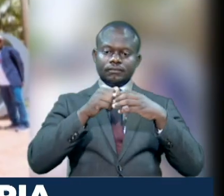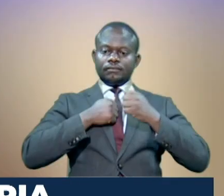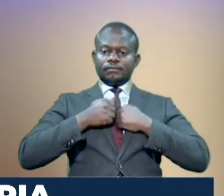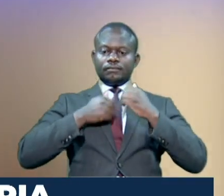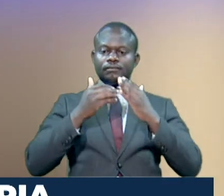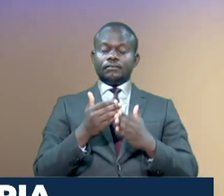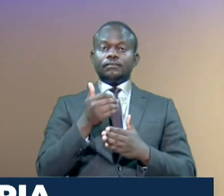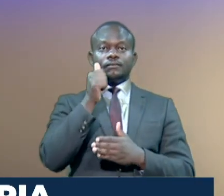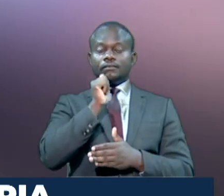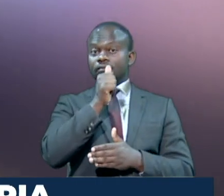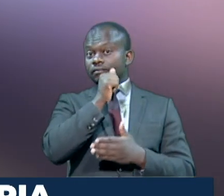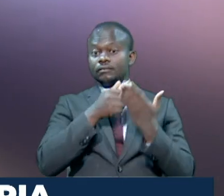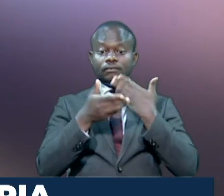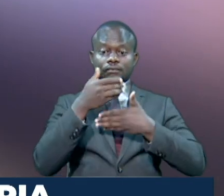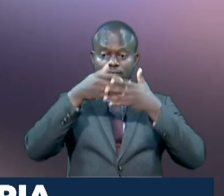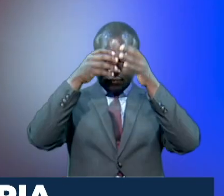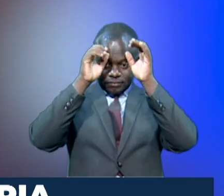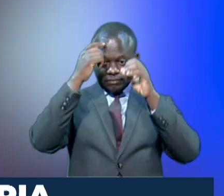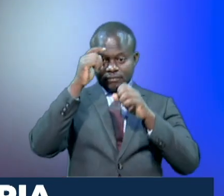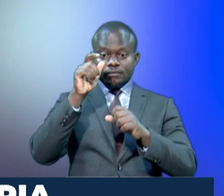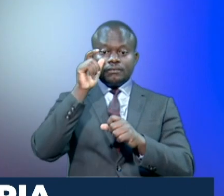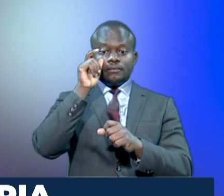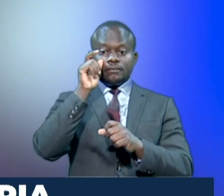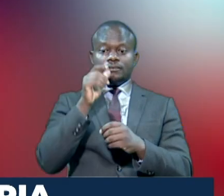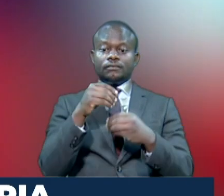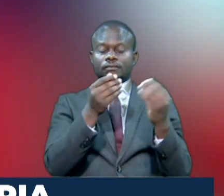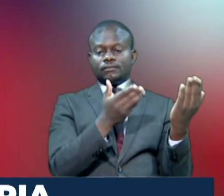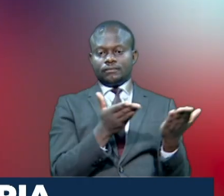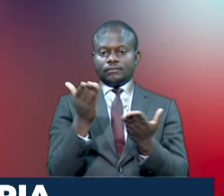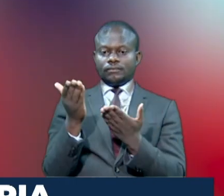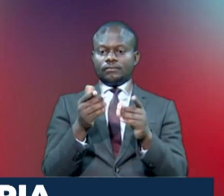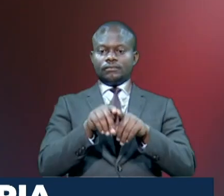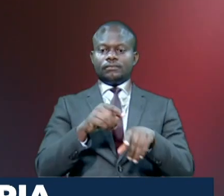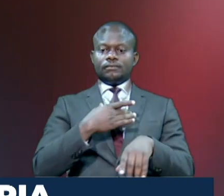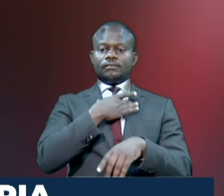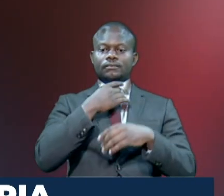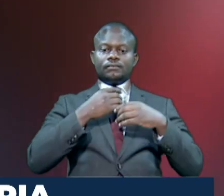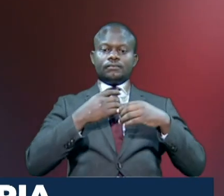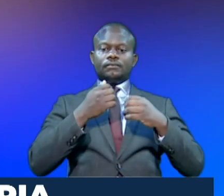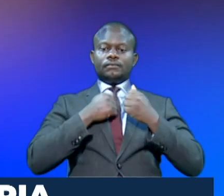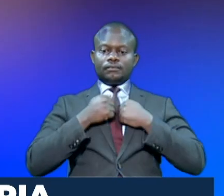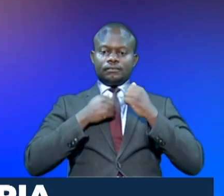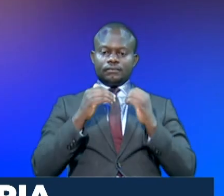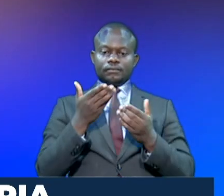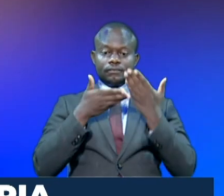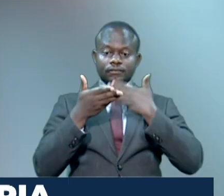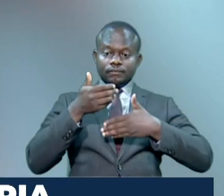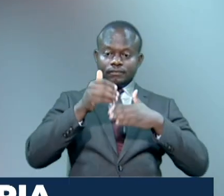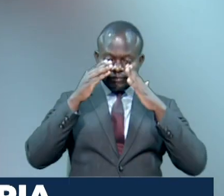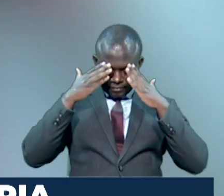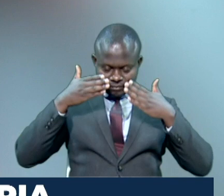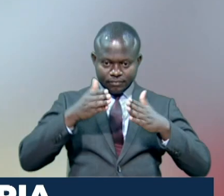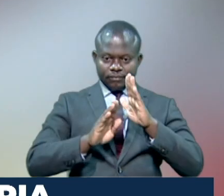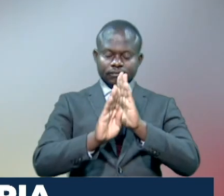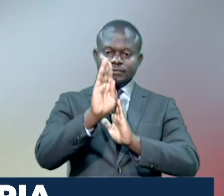Kuri wa gatandatu nibwo baganirijwe na Perezida wa Repubulika Paul Kagame wabahaye ikaze nk'abashyitsi basuye u Rwanda. Ikiganiro cye kibanze ku